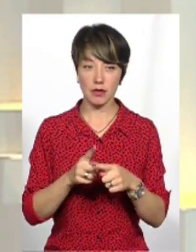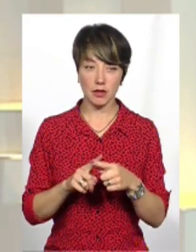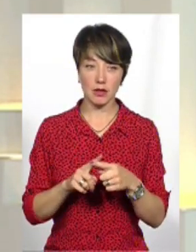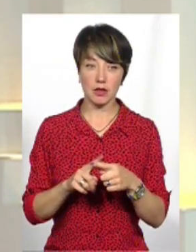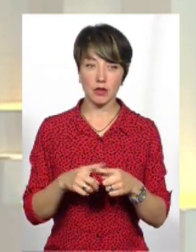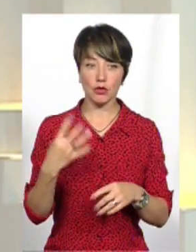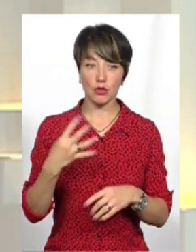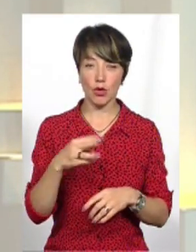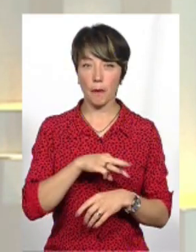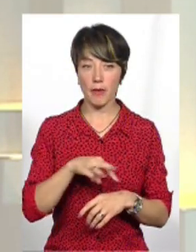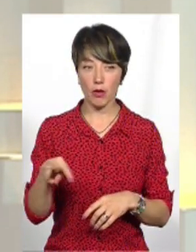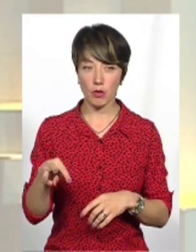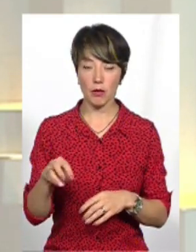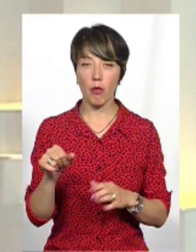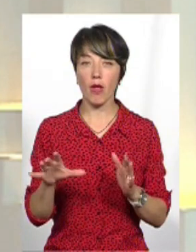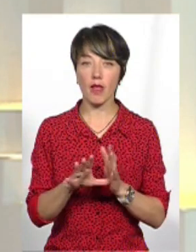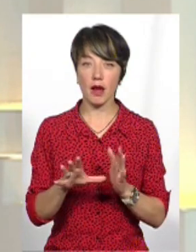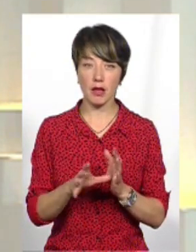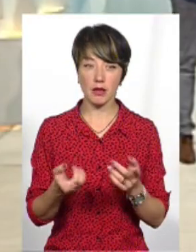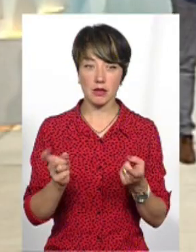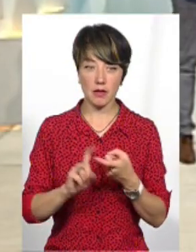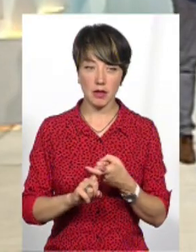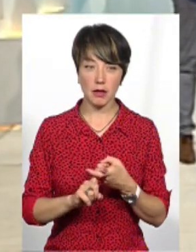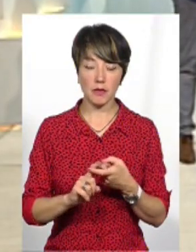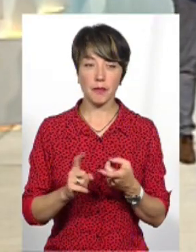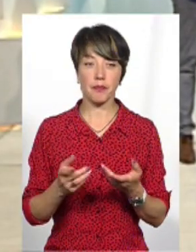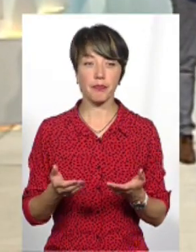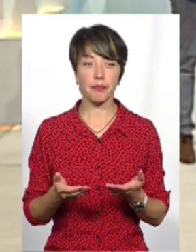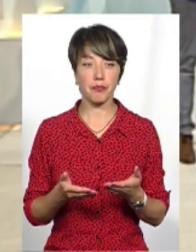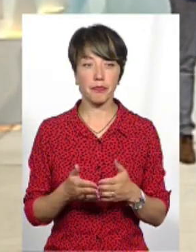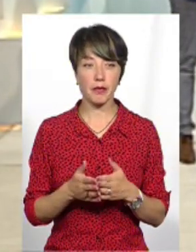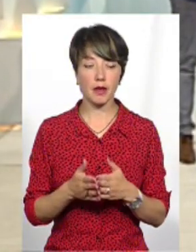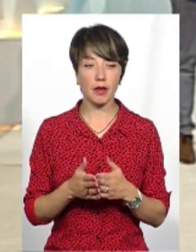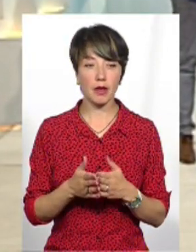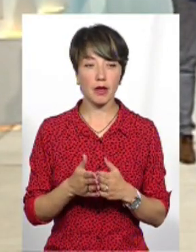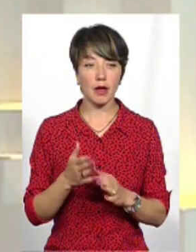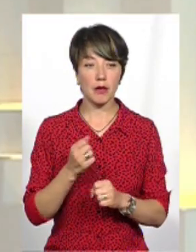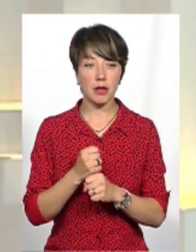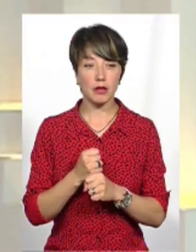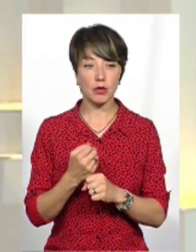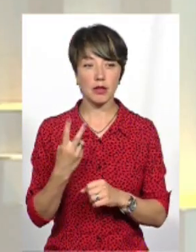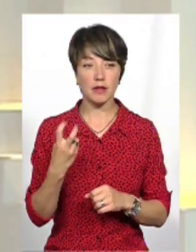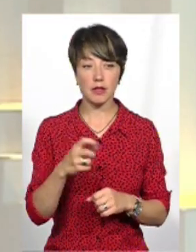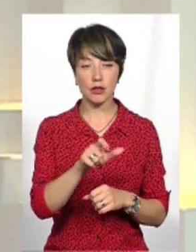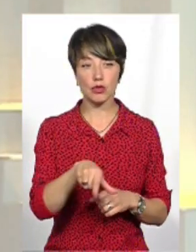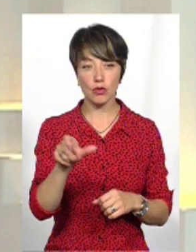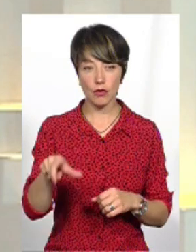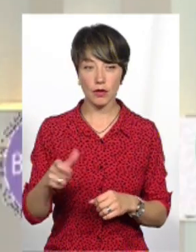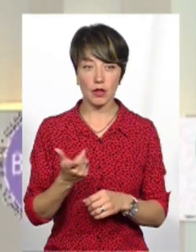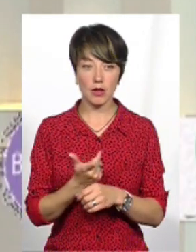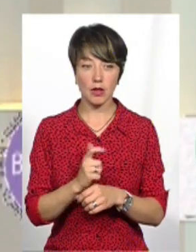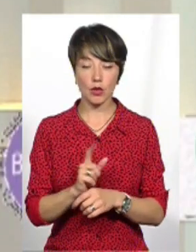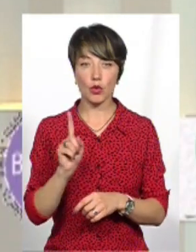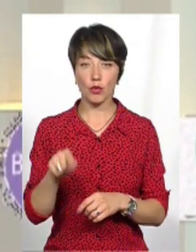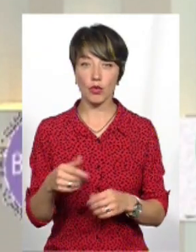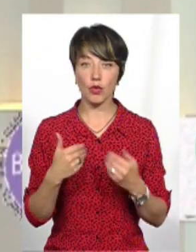залучив. Залучив 40 мільйонів, ну, це по Негретці зв'язано, ви читали мою програму, от, працює 200 чоловік більше в районі, от,